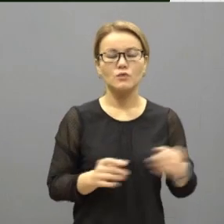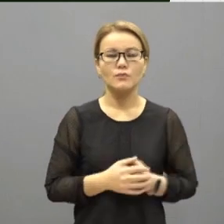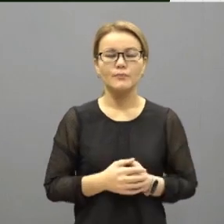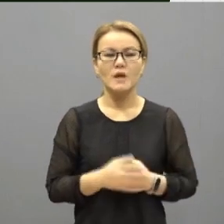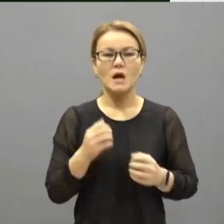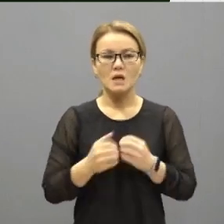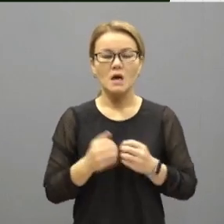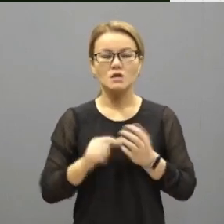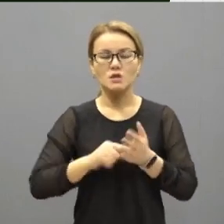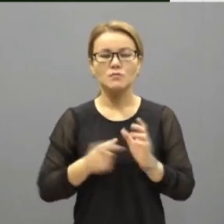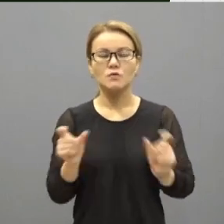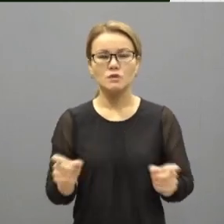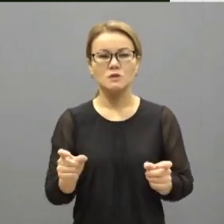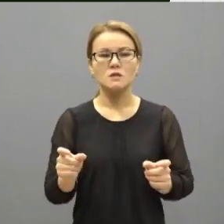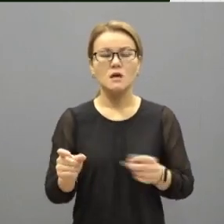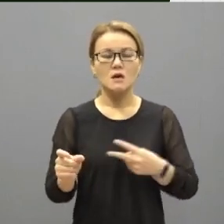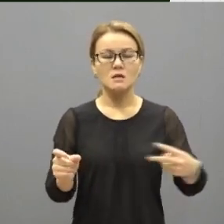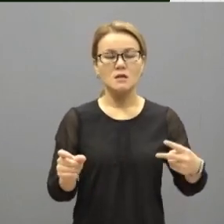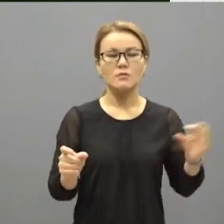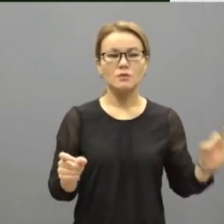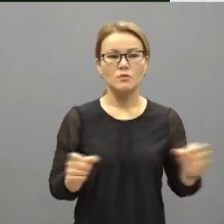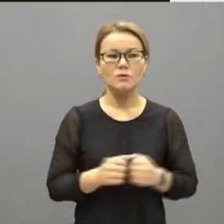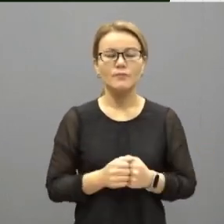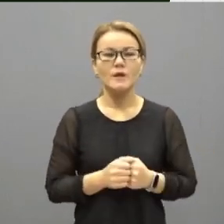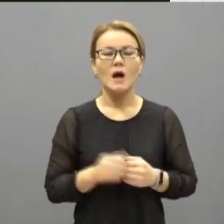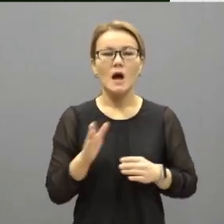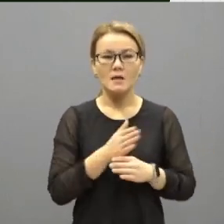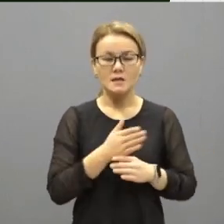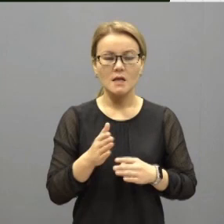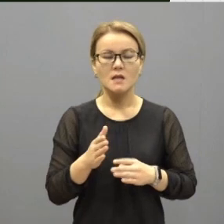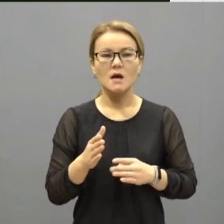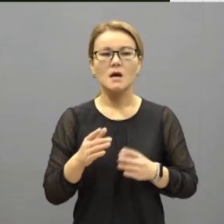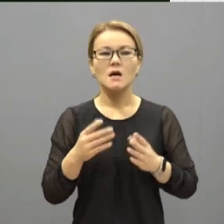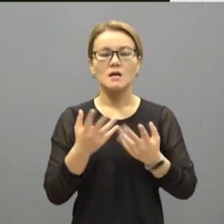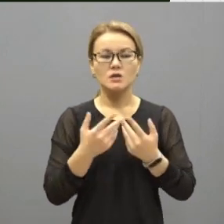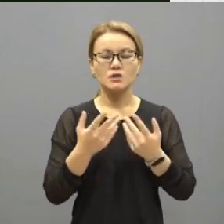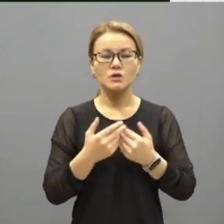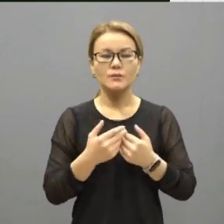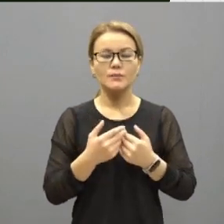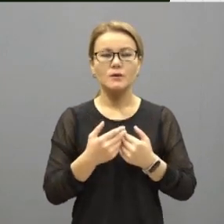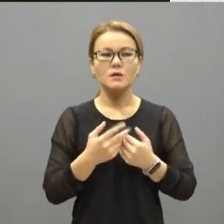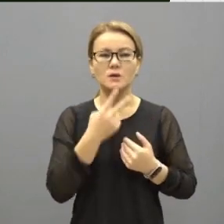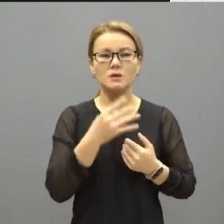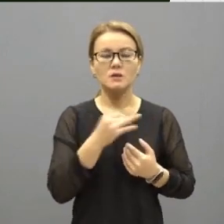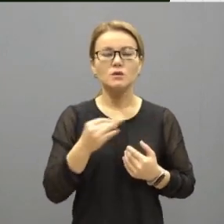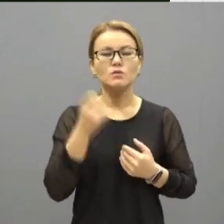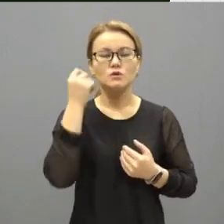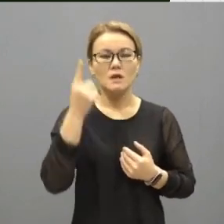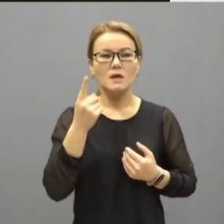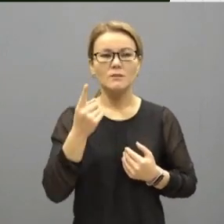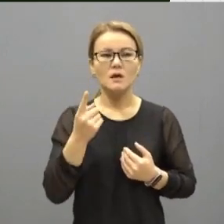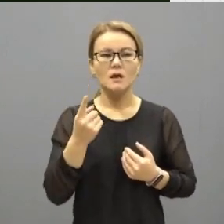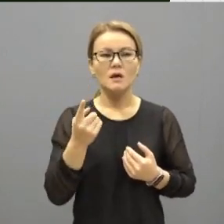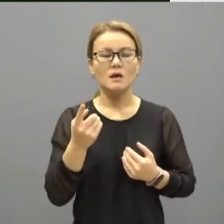множитель приравняем к нулю, решим отдельно уравнение и узнаем, при каких значениях переменной наше